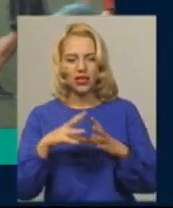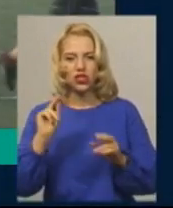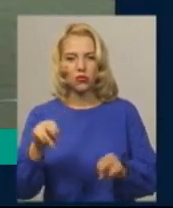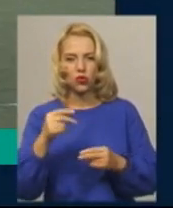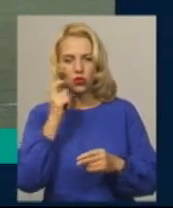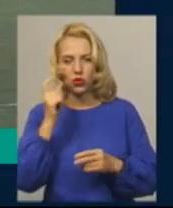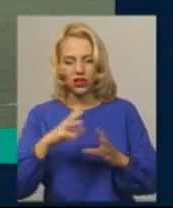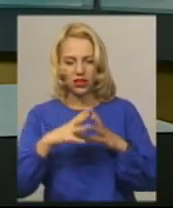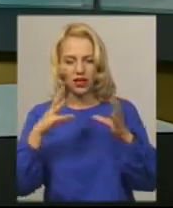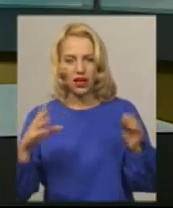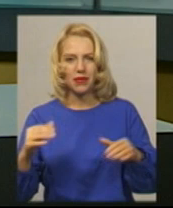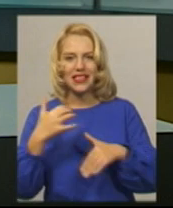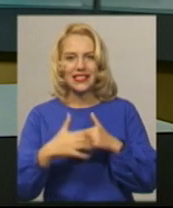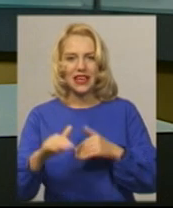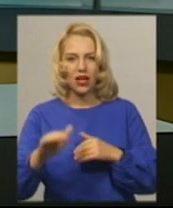юнаків.